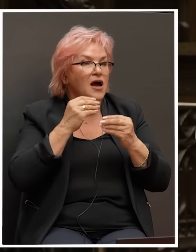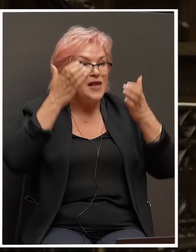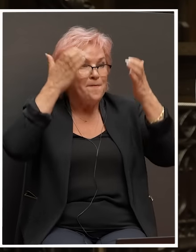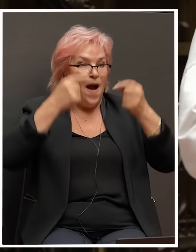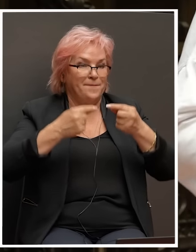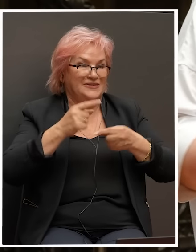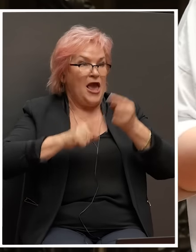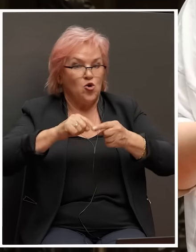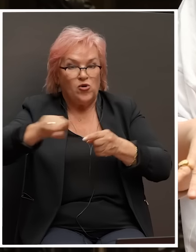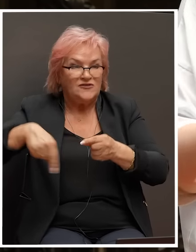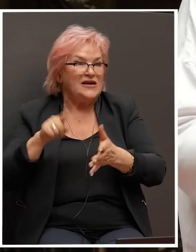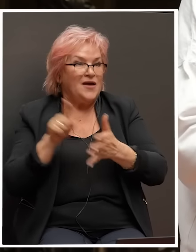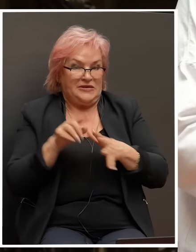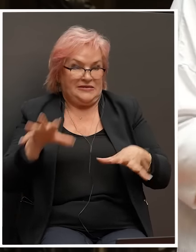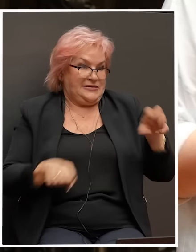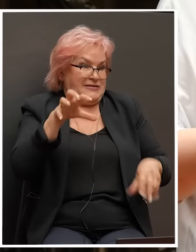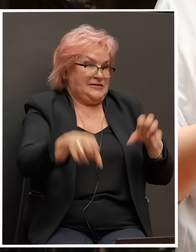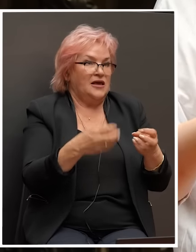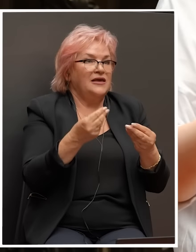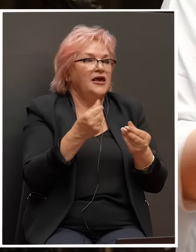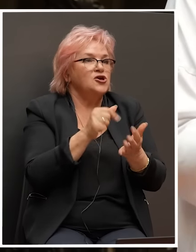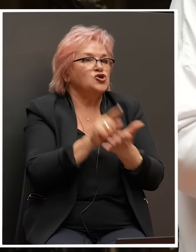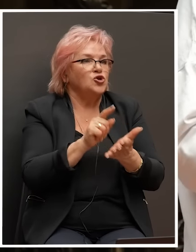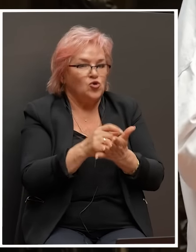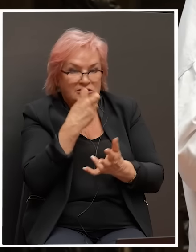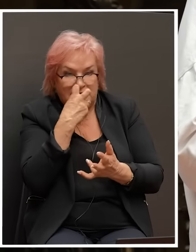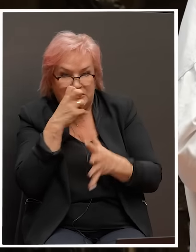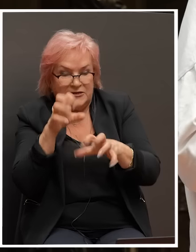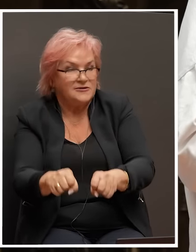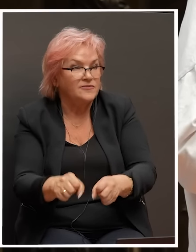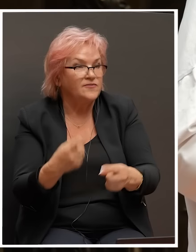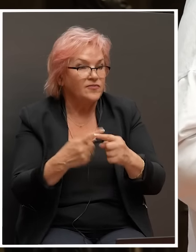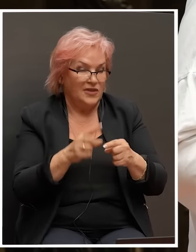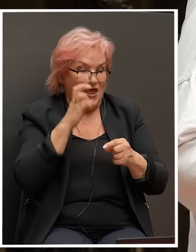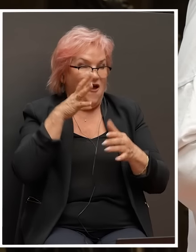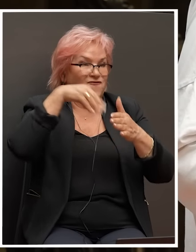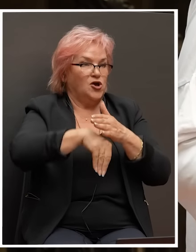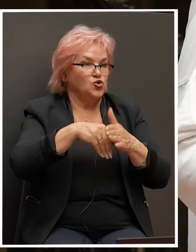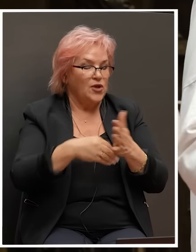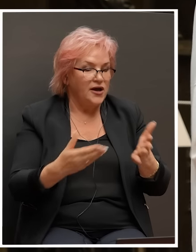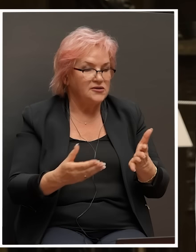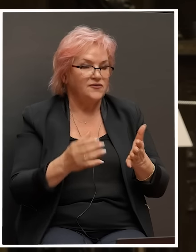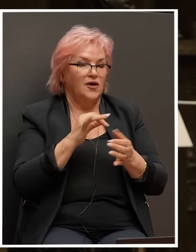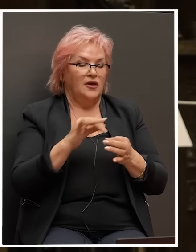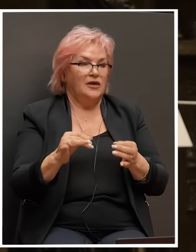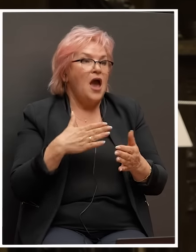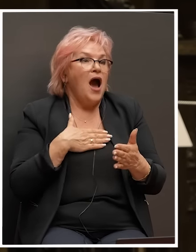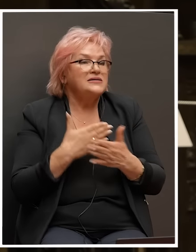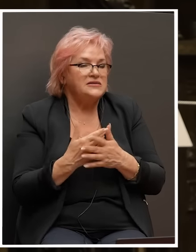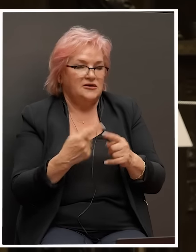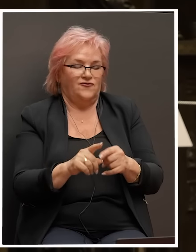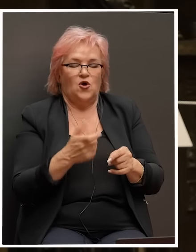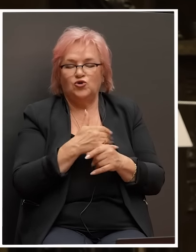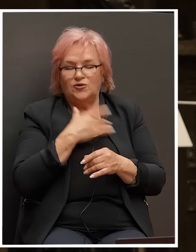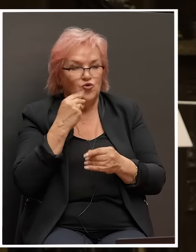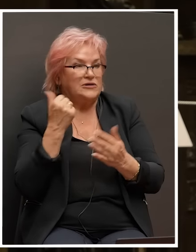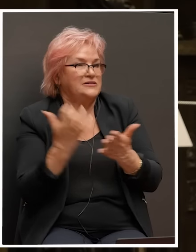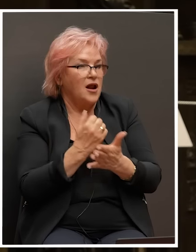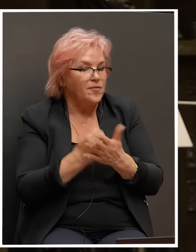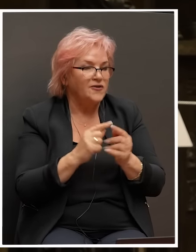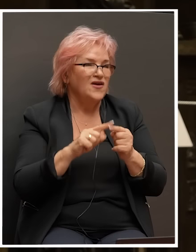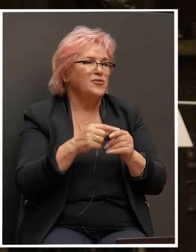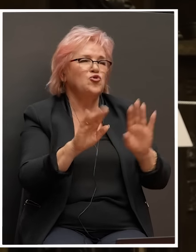папские родственники немедленно оккупируют все самые денежные должности в государстве и активно на этом и очень много зарабатывают,